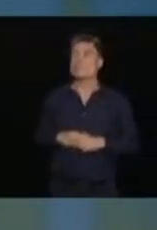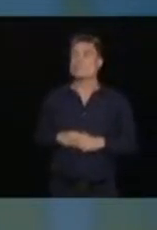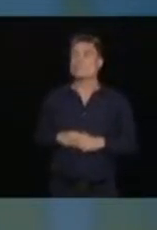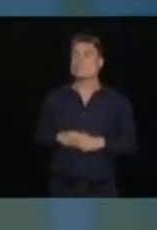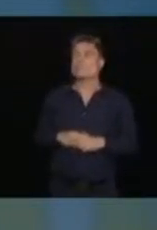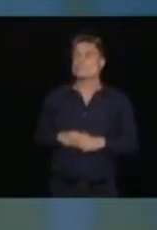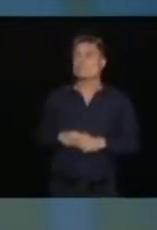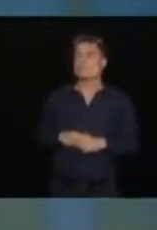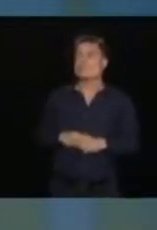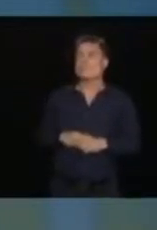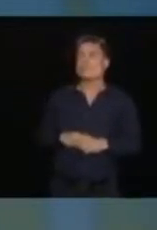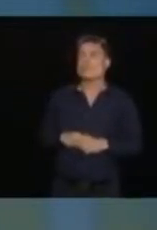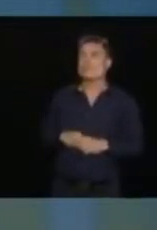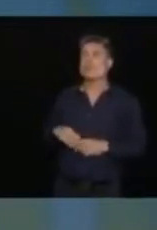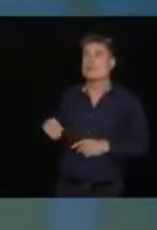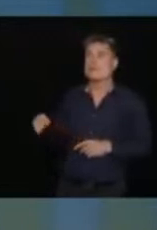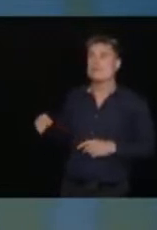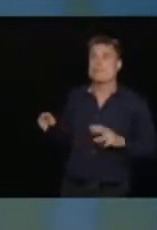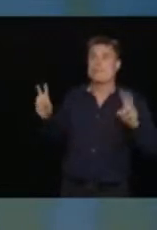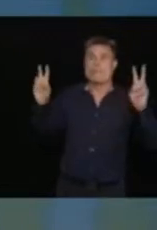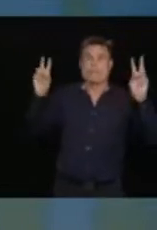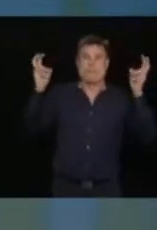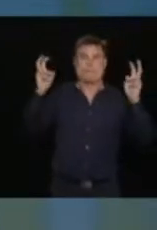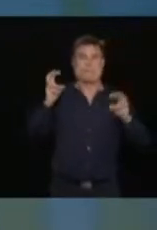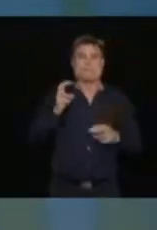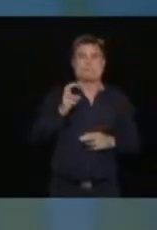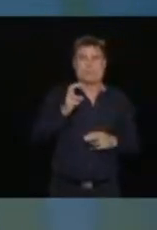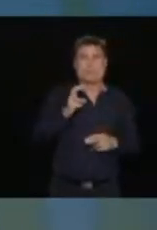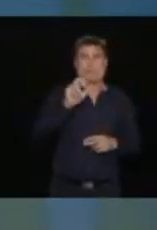的省民都完成了民意答卷。